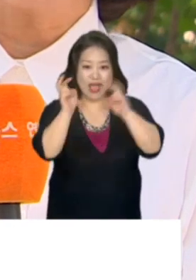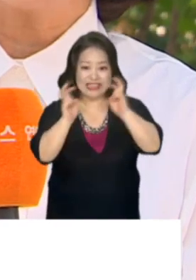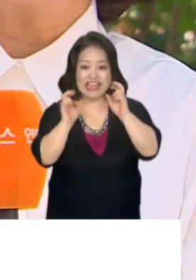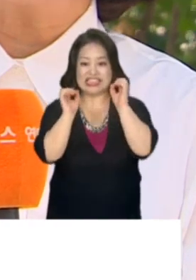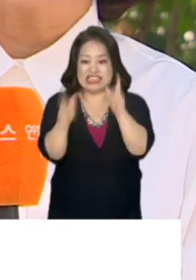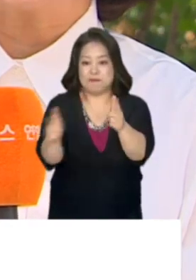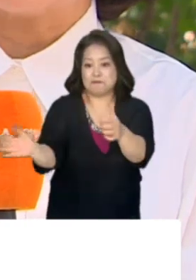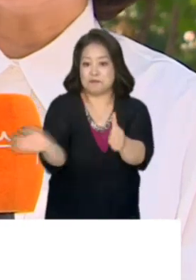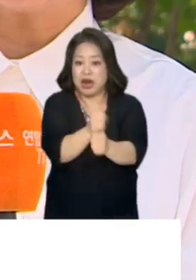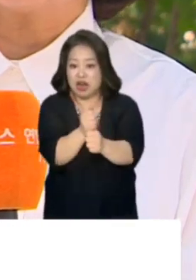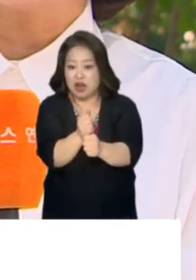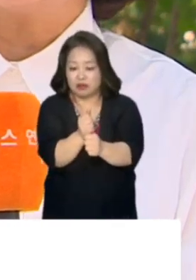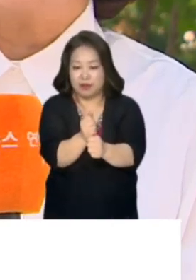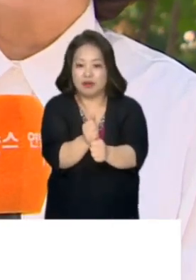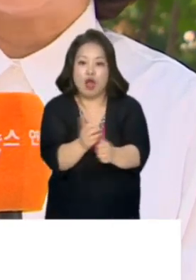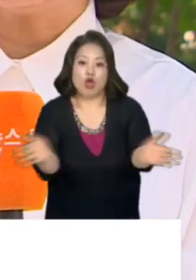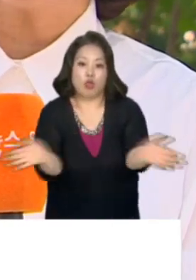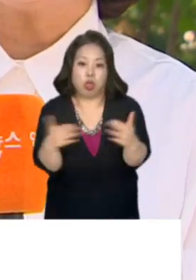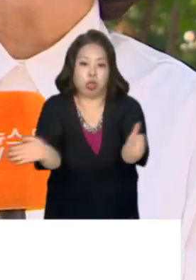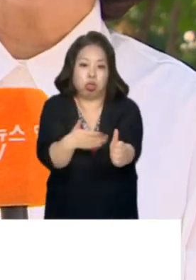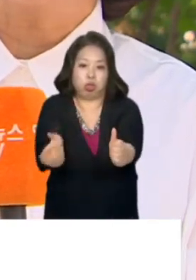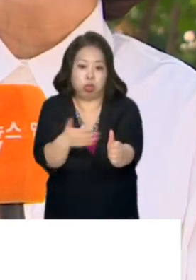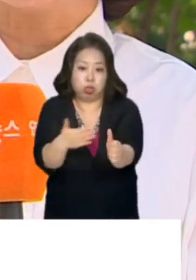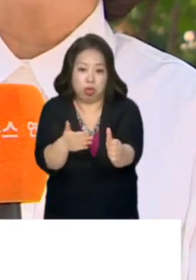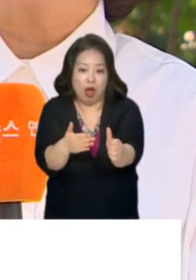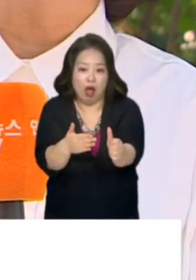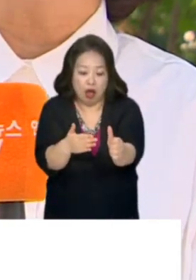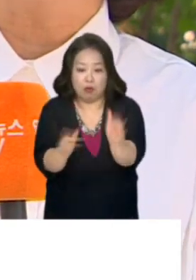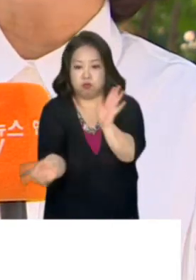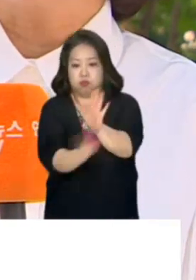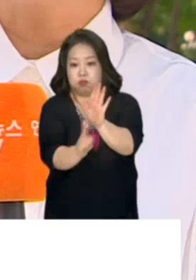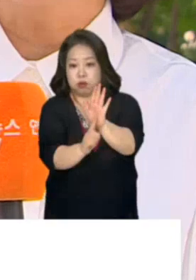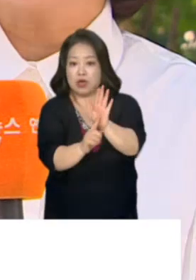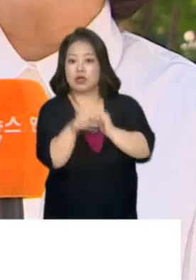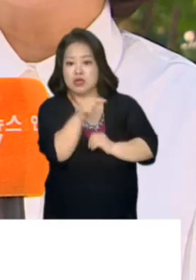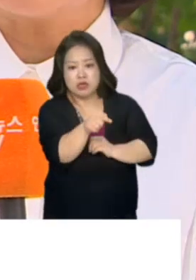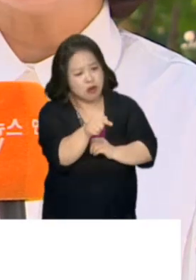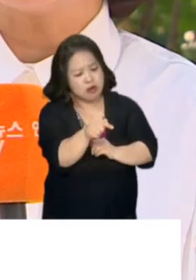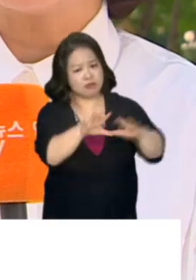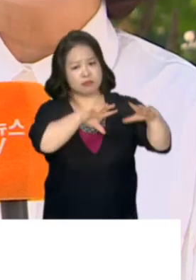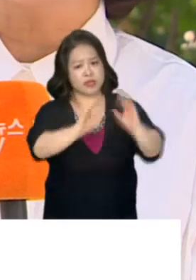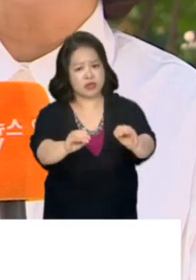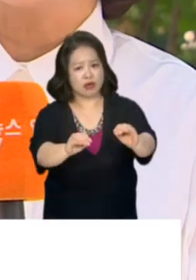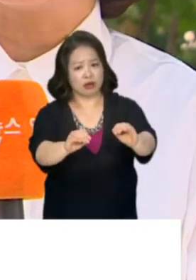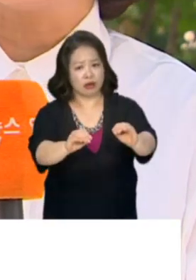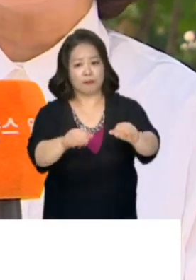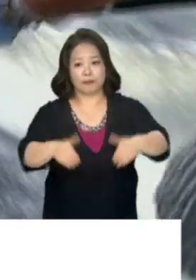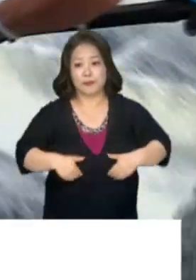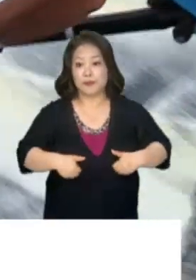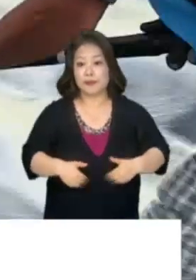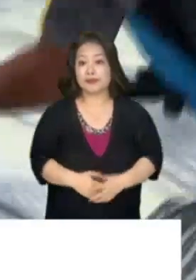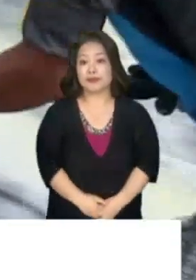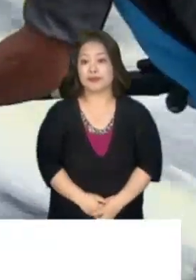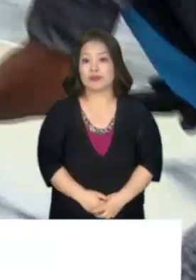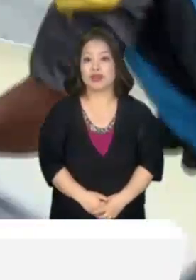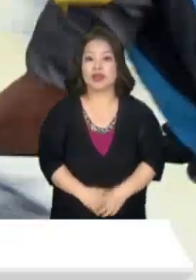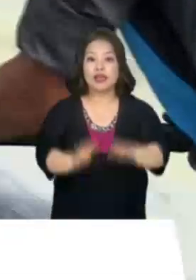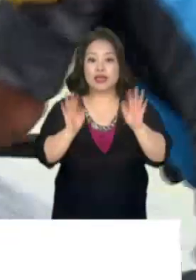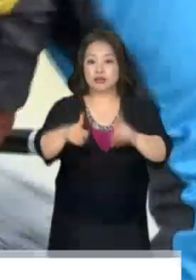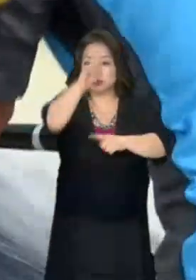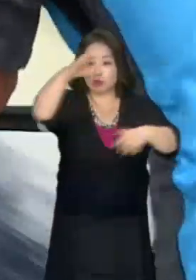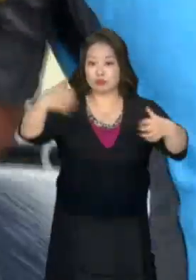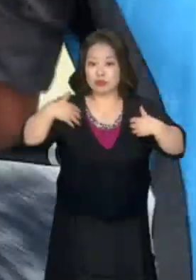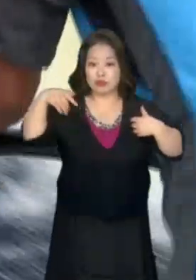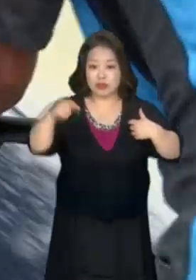이런 불안감을 굉장히 자극하는 이런 마케팅을 하는 부분들은 좀 즉각 중단되어야 할 것으로 보입니다. 한편